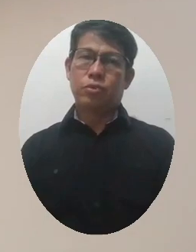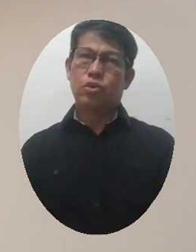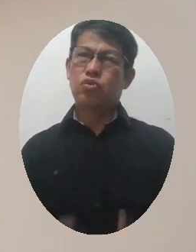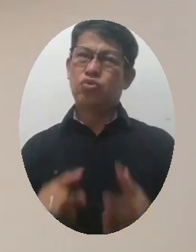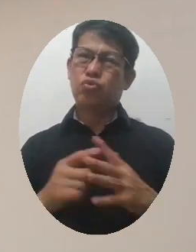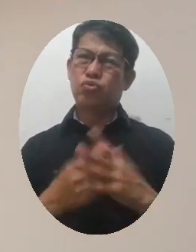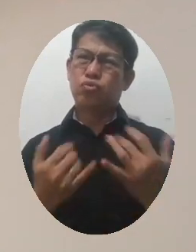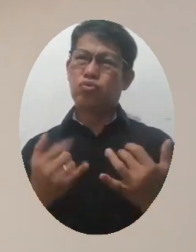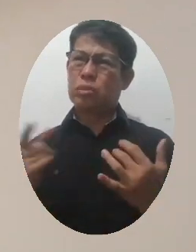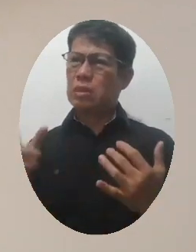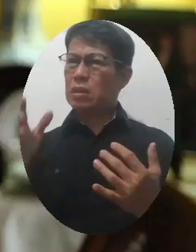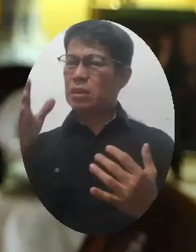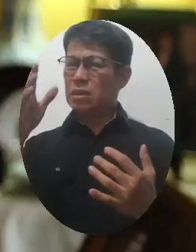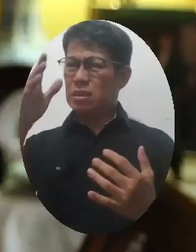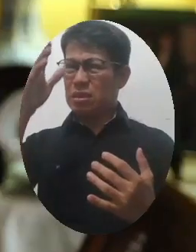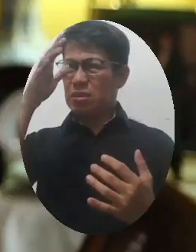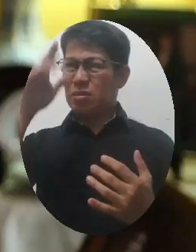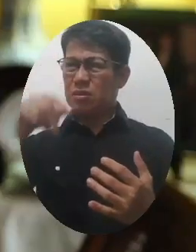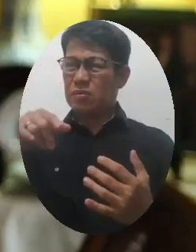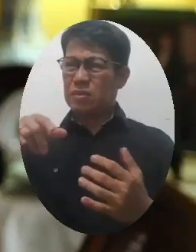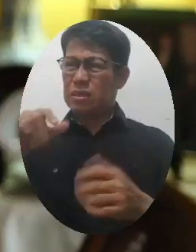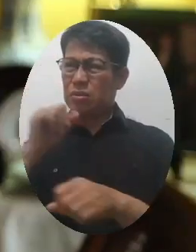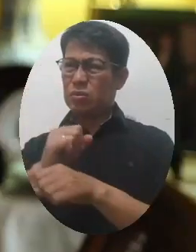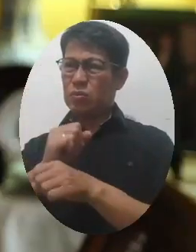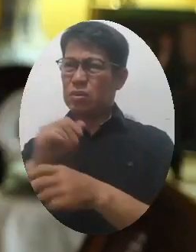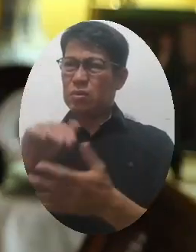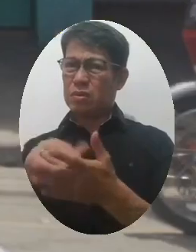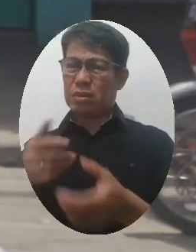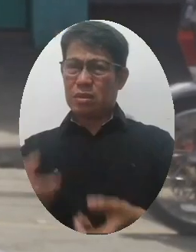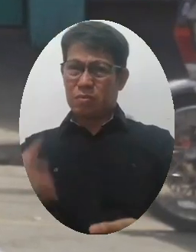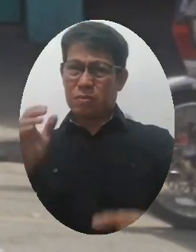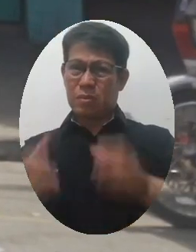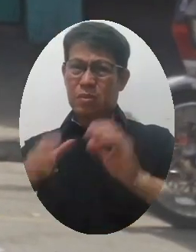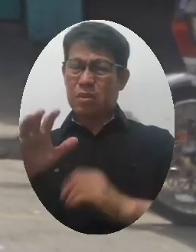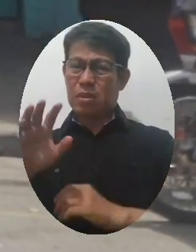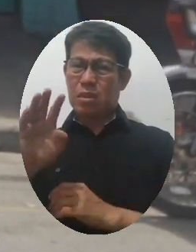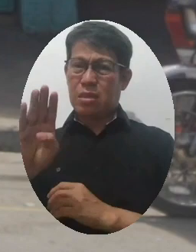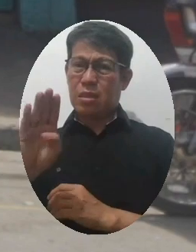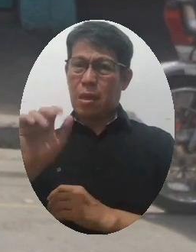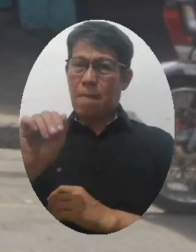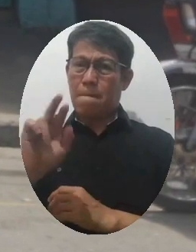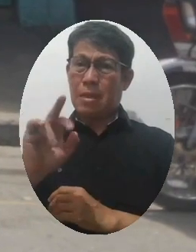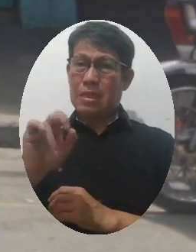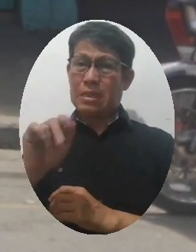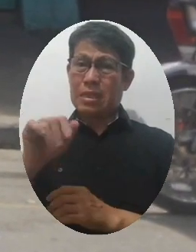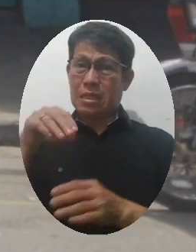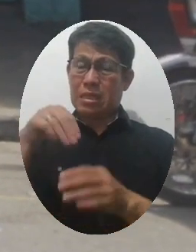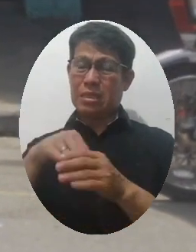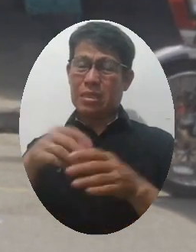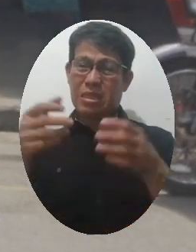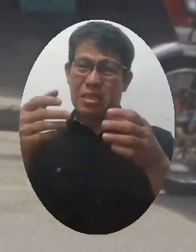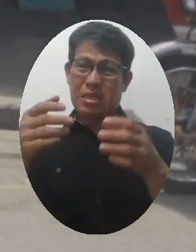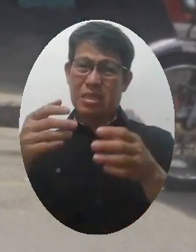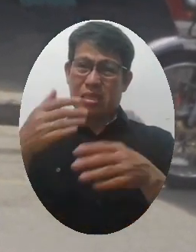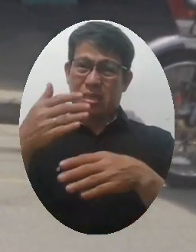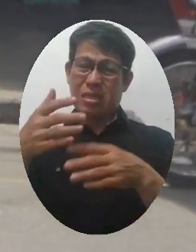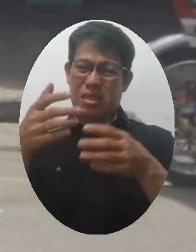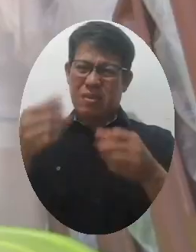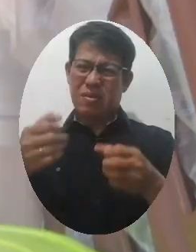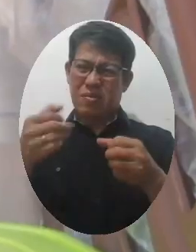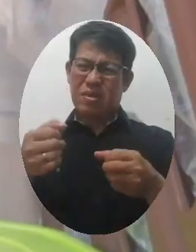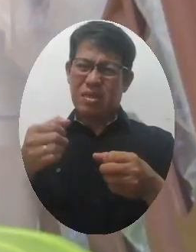Kasi simula pa lamang ng ama ni Dwayne na magtrabaho bilang barista sa isang maliit na milk tea shop.